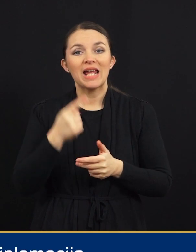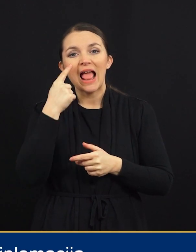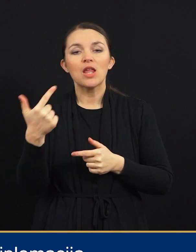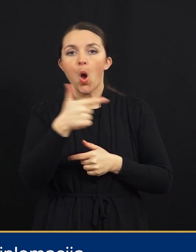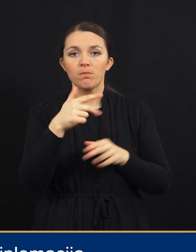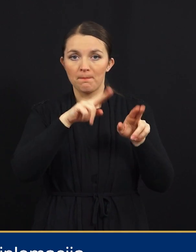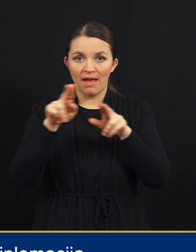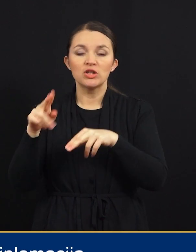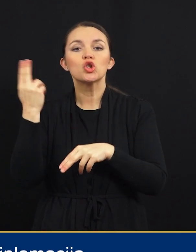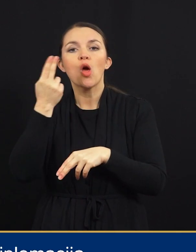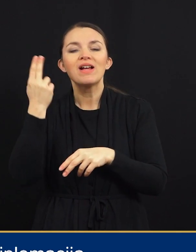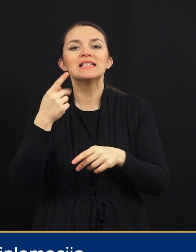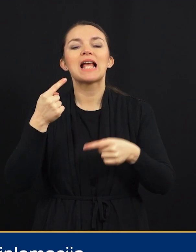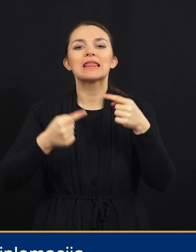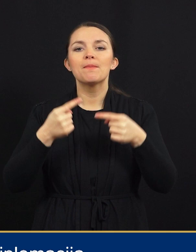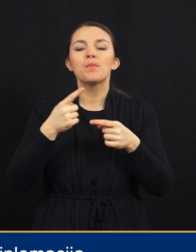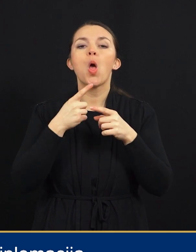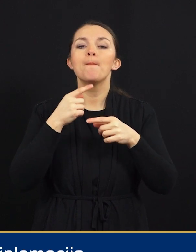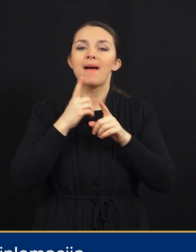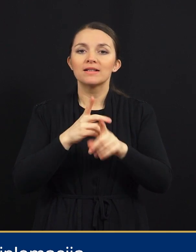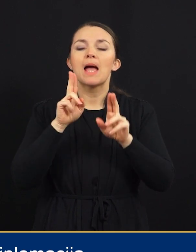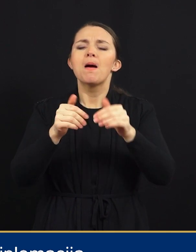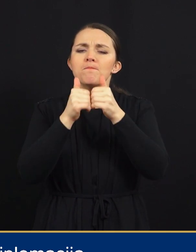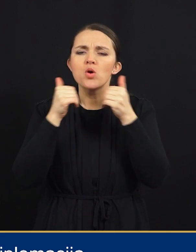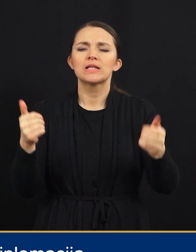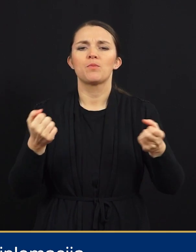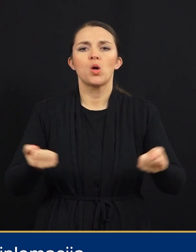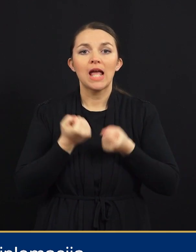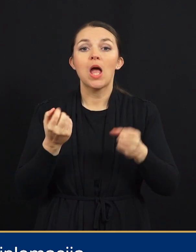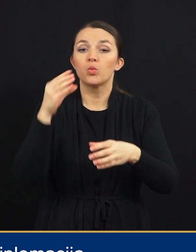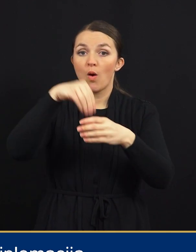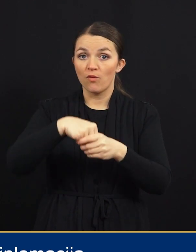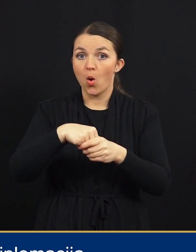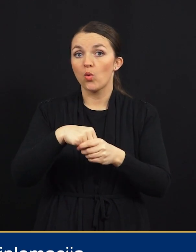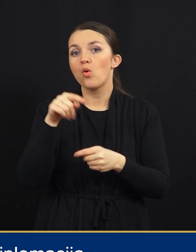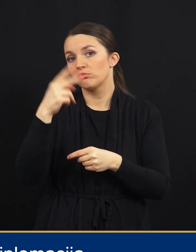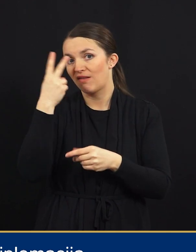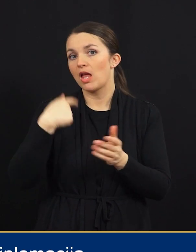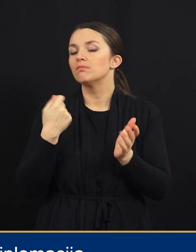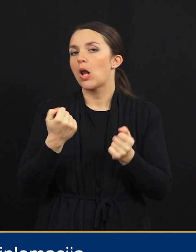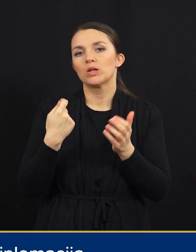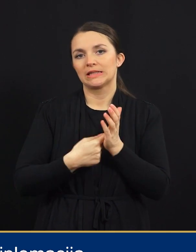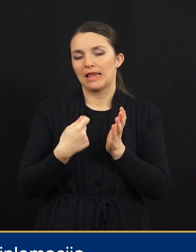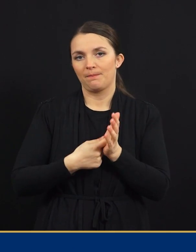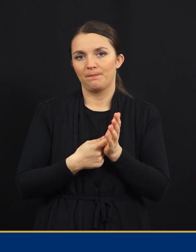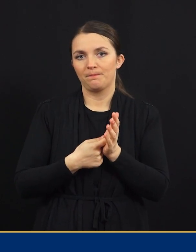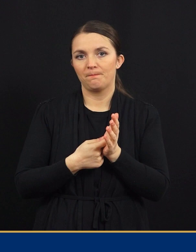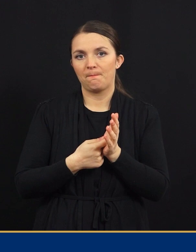Glede obeh pravic ima slovenska diplomacija posebno dejavno vlogo, kar seveda zelo cenim.